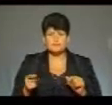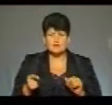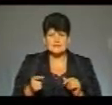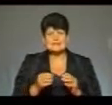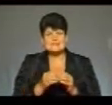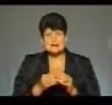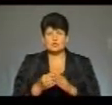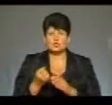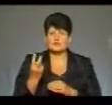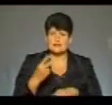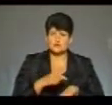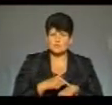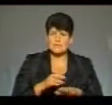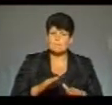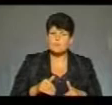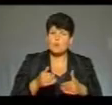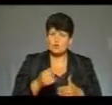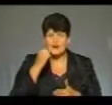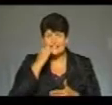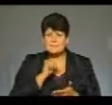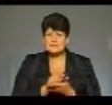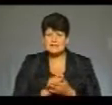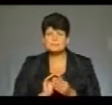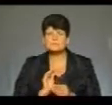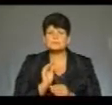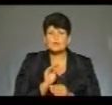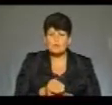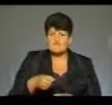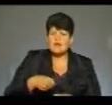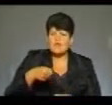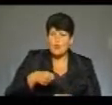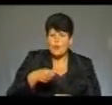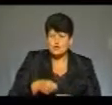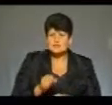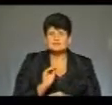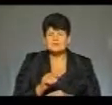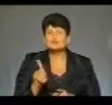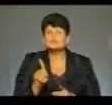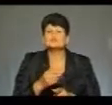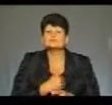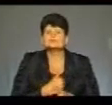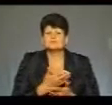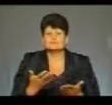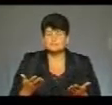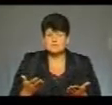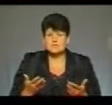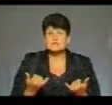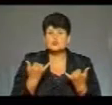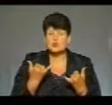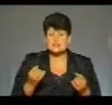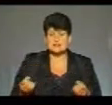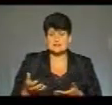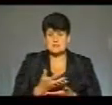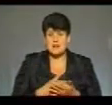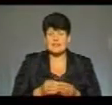до 12 години пропонували пенсіонерам докомплектувати кошик, покласти ті продукти і товари, які вони бажають. Сьогодні зібрали